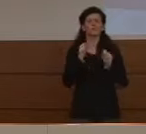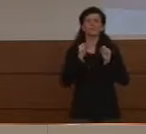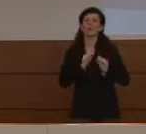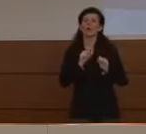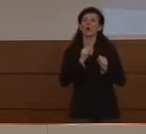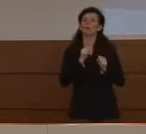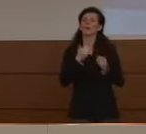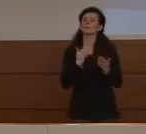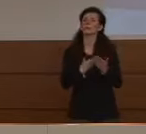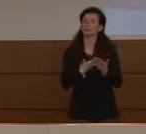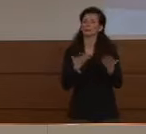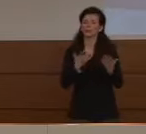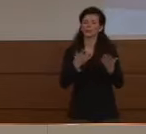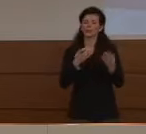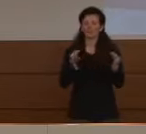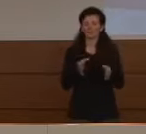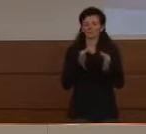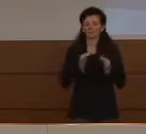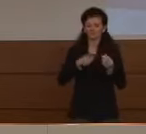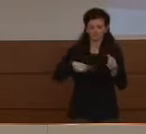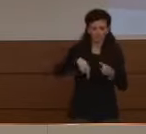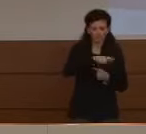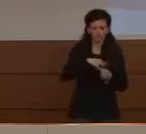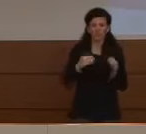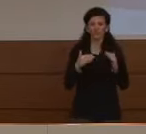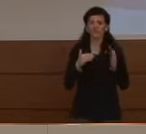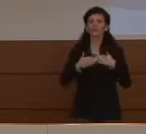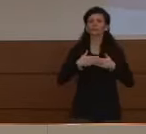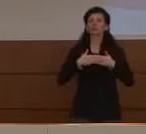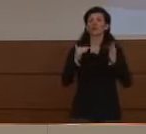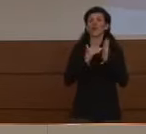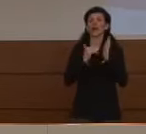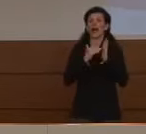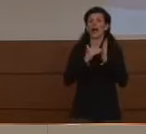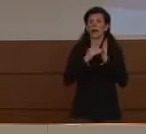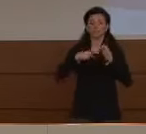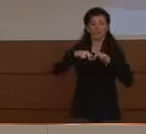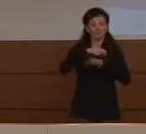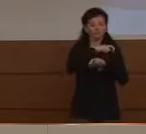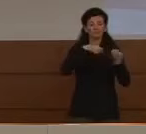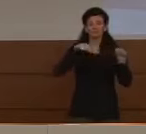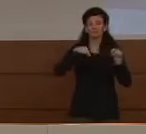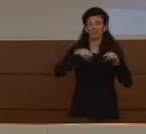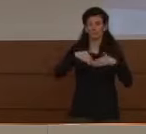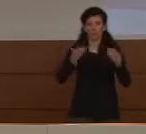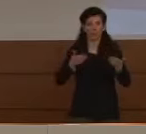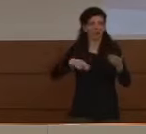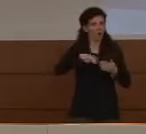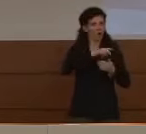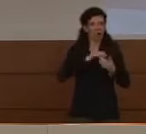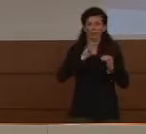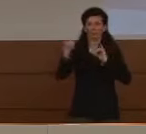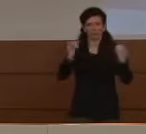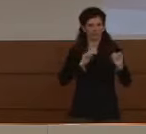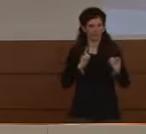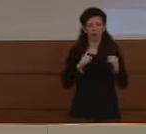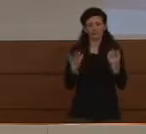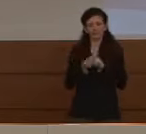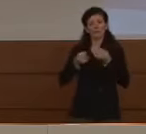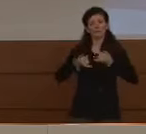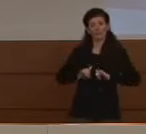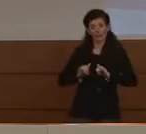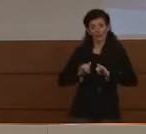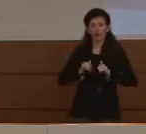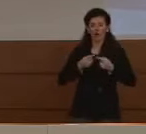il figlio e abbiamo anche sentito che il comitato tecnico scientifico stia valutando la